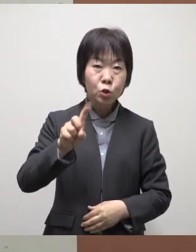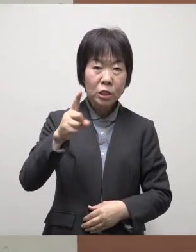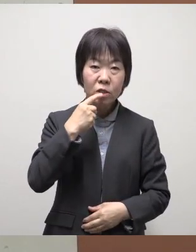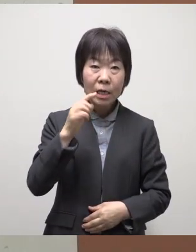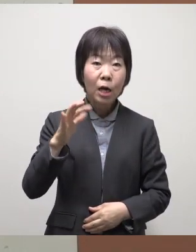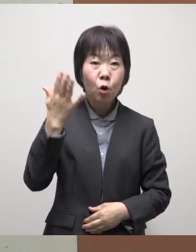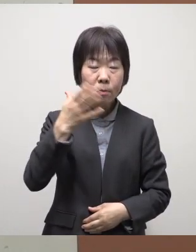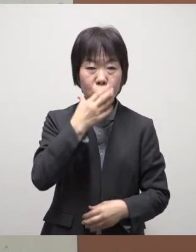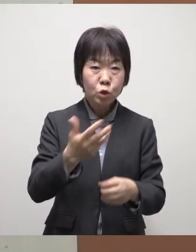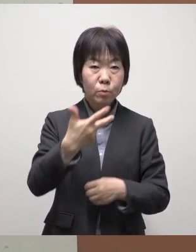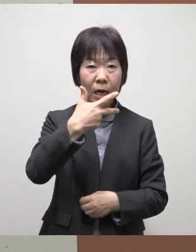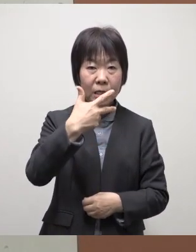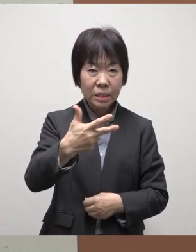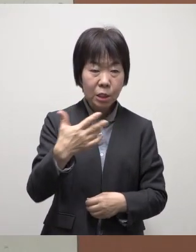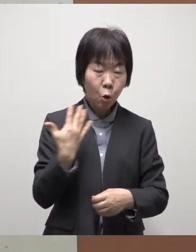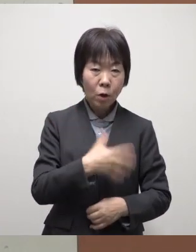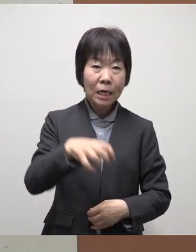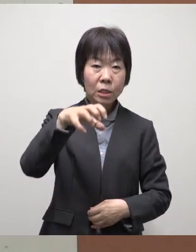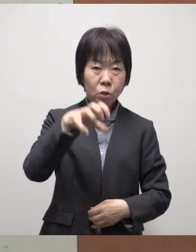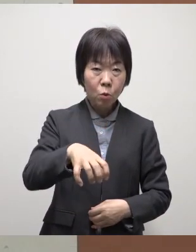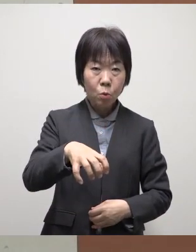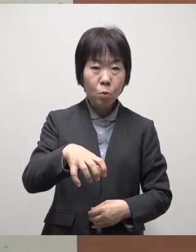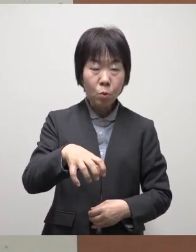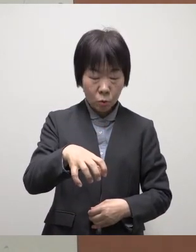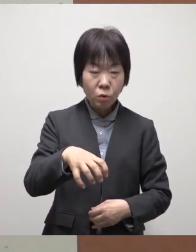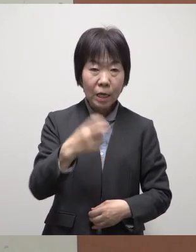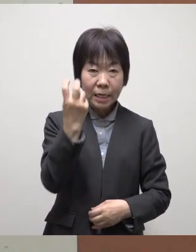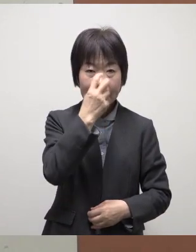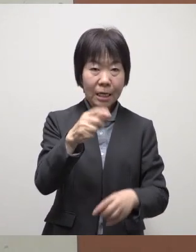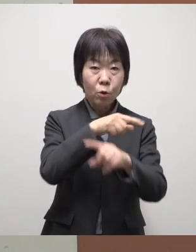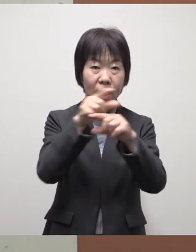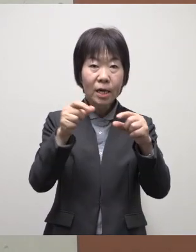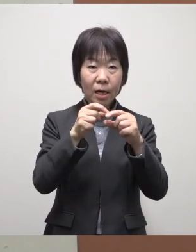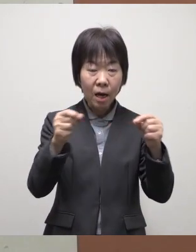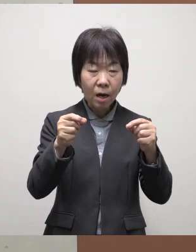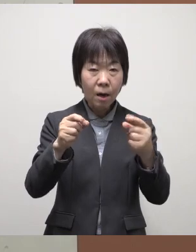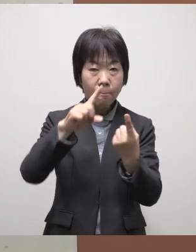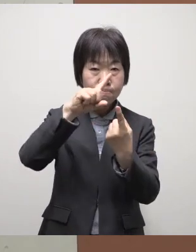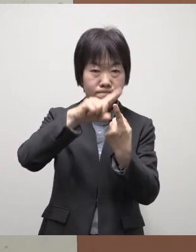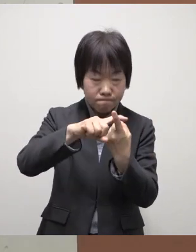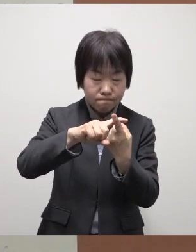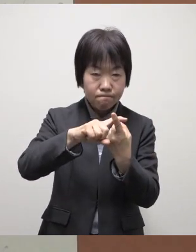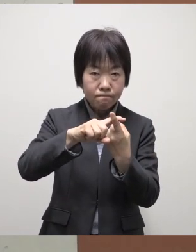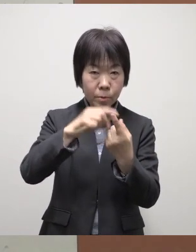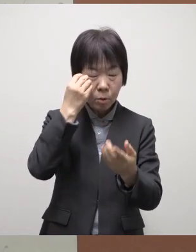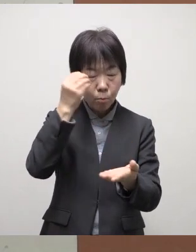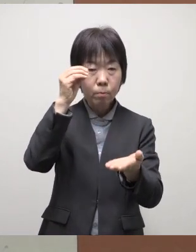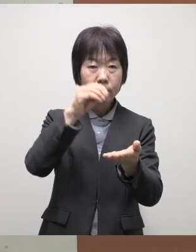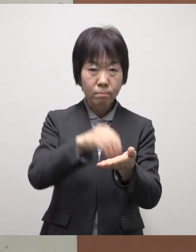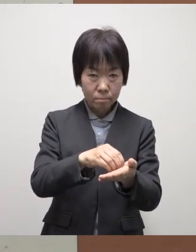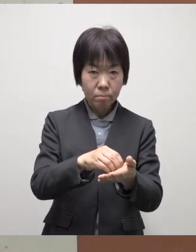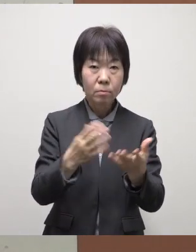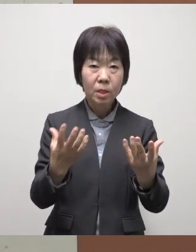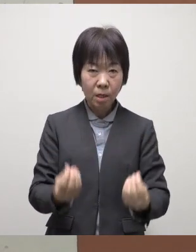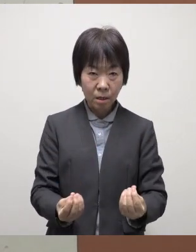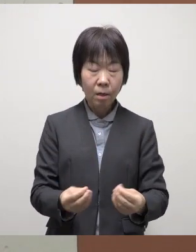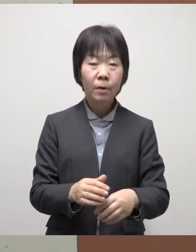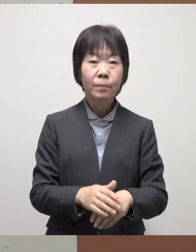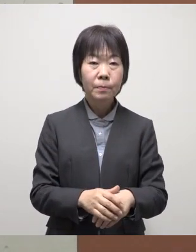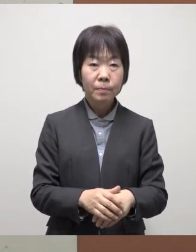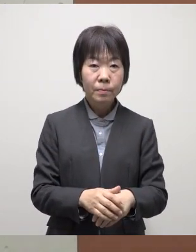火曜日福島市保険上での検査の結果陽性であることが判明しまし